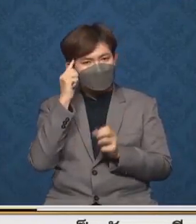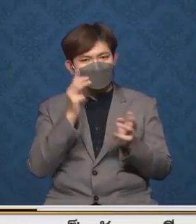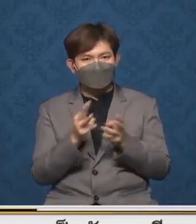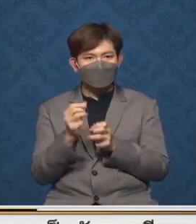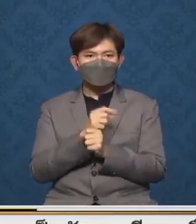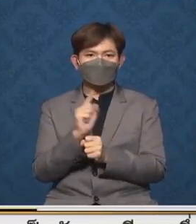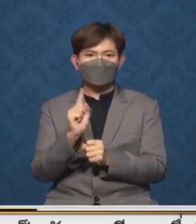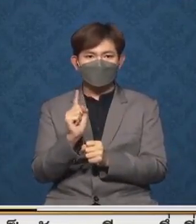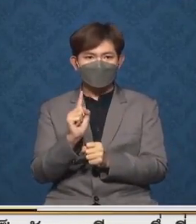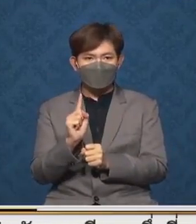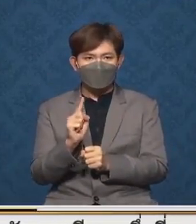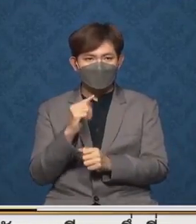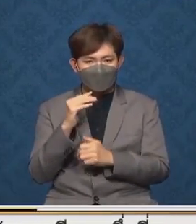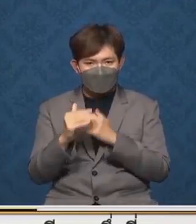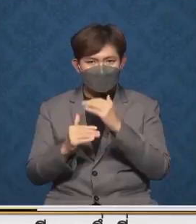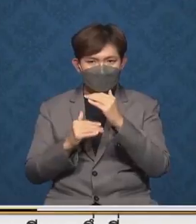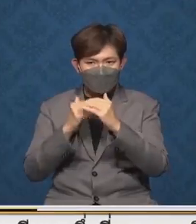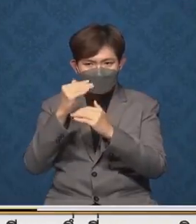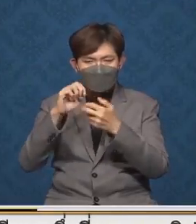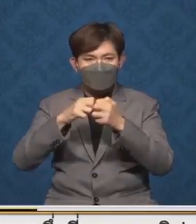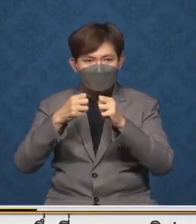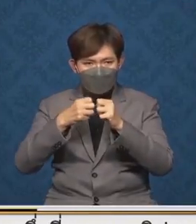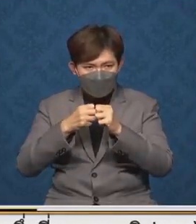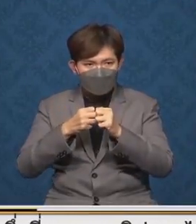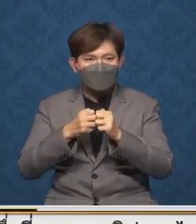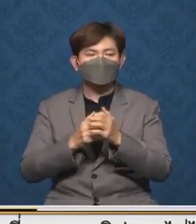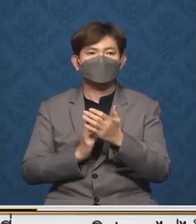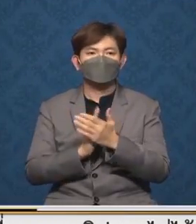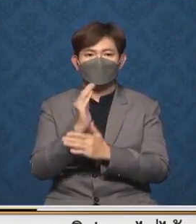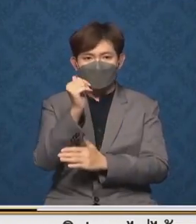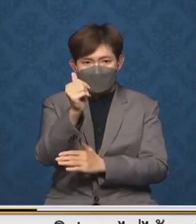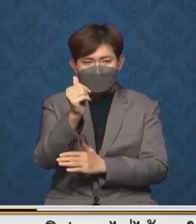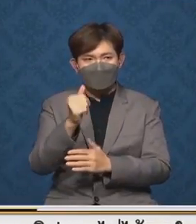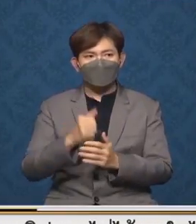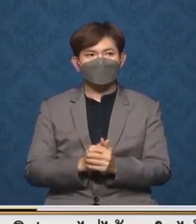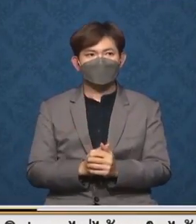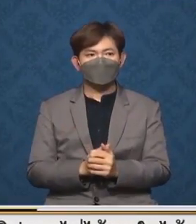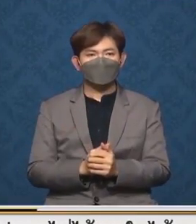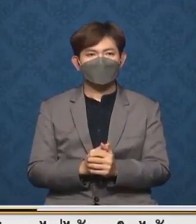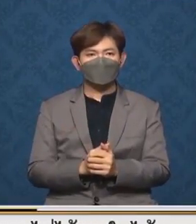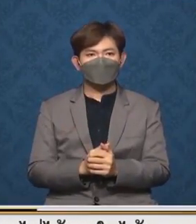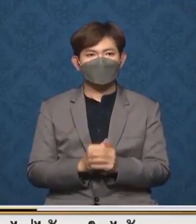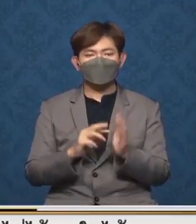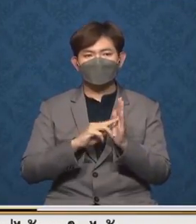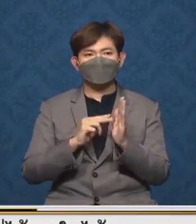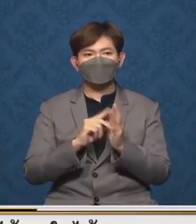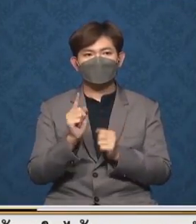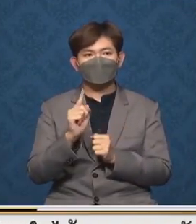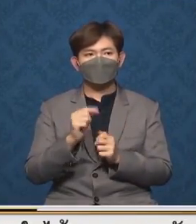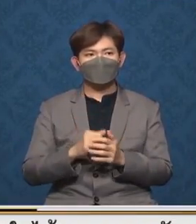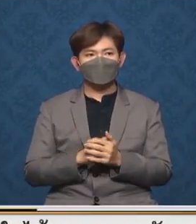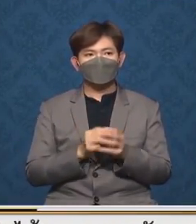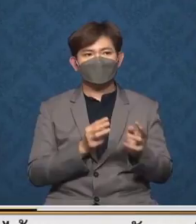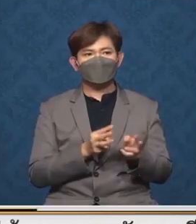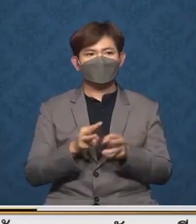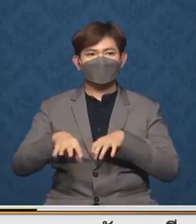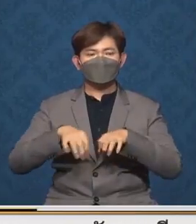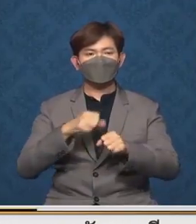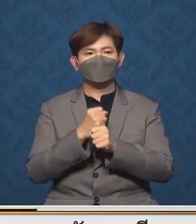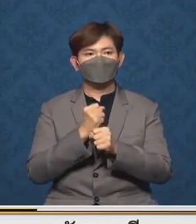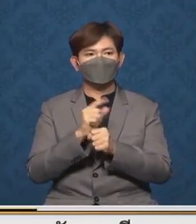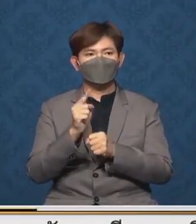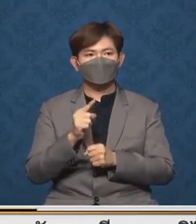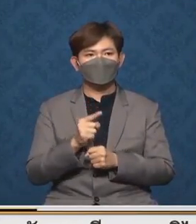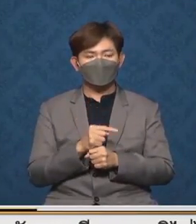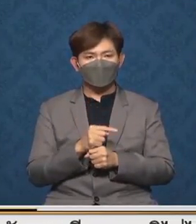ใหม่ในการก้าวผ่านพ้นวิกฤตนี้ไปด้วยกันหมายถึงเราต้องมีแนวทางการควบคุม